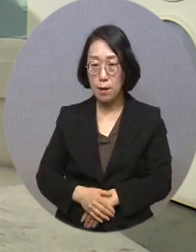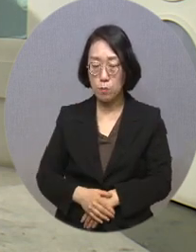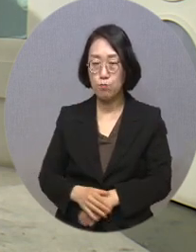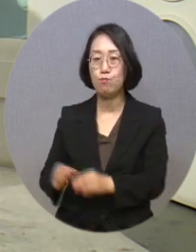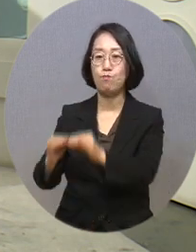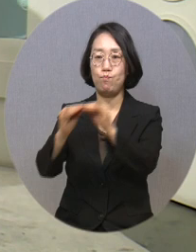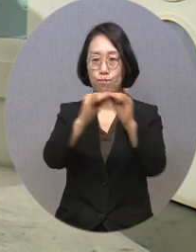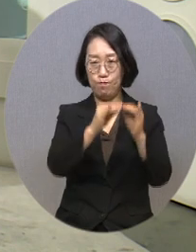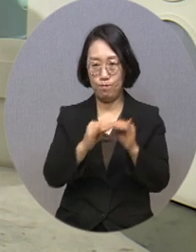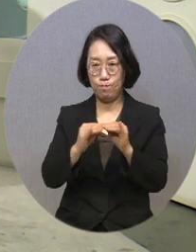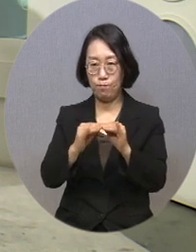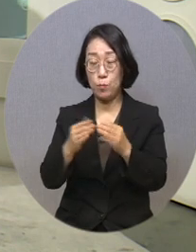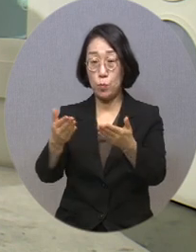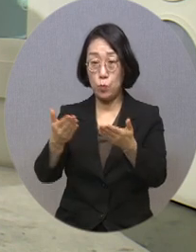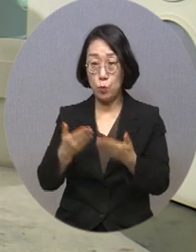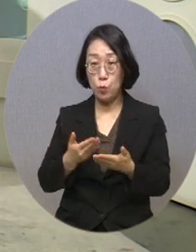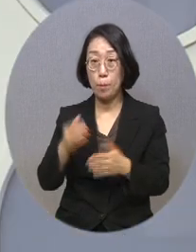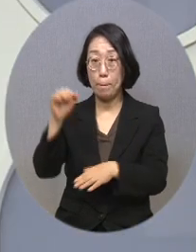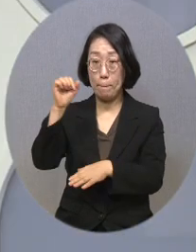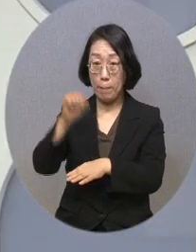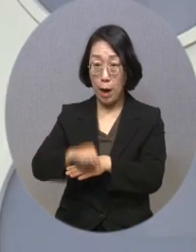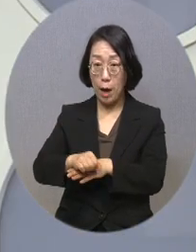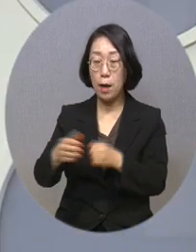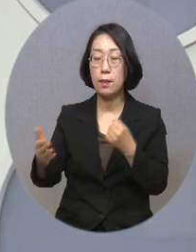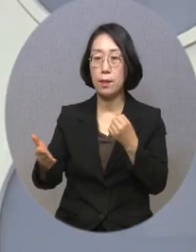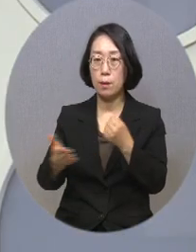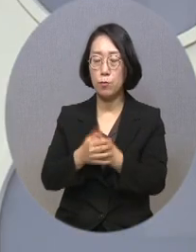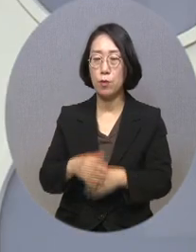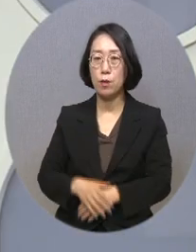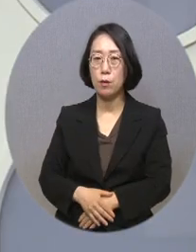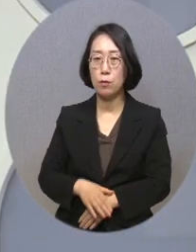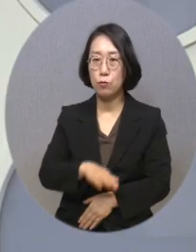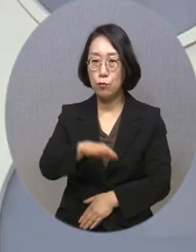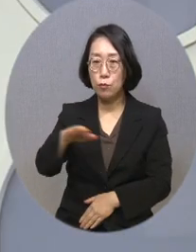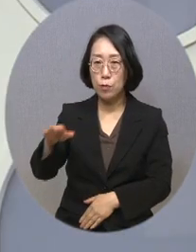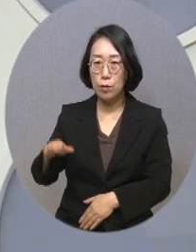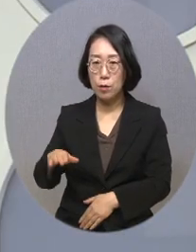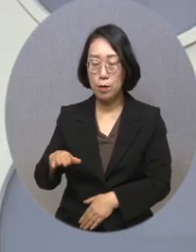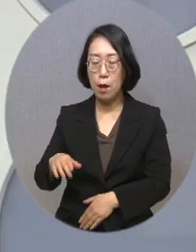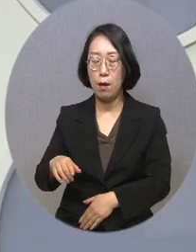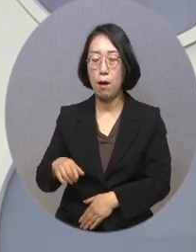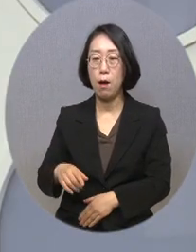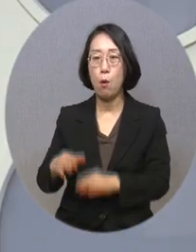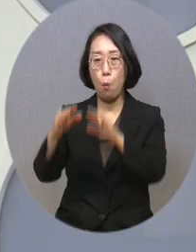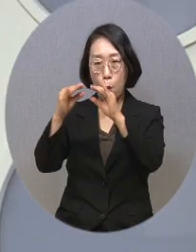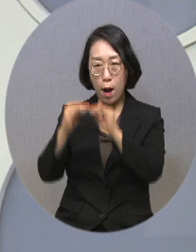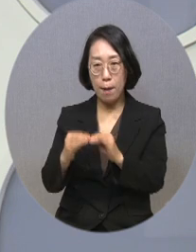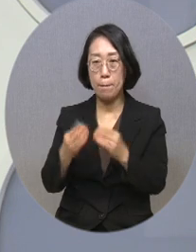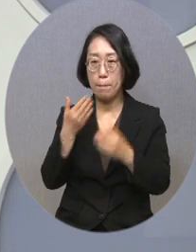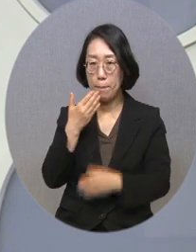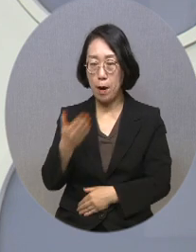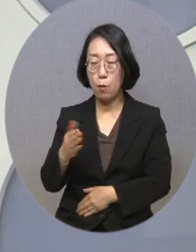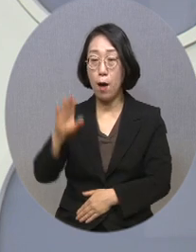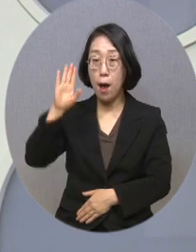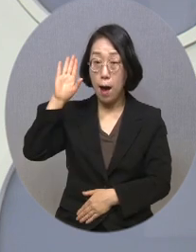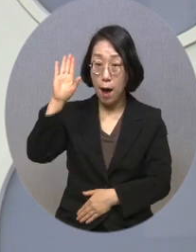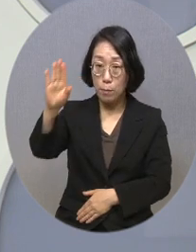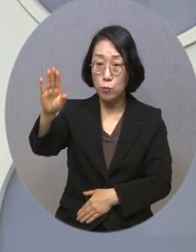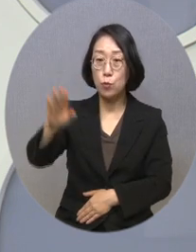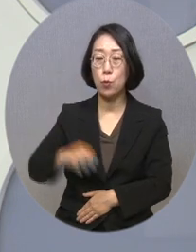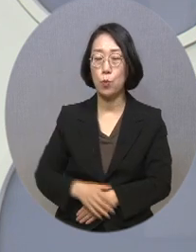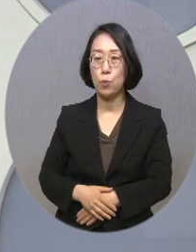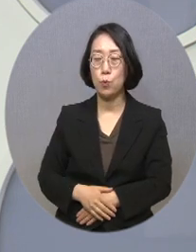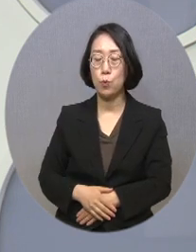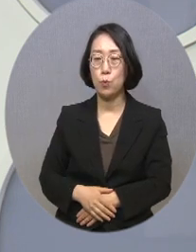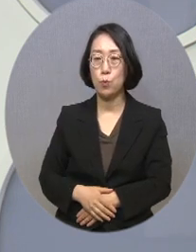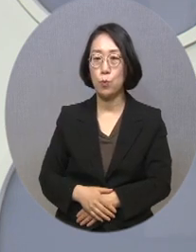주시고 한 이런 부분들이기 때문에 사실은 이제 이 부분에 대한 공감을 얻었고요. 또 앞으로